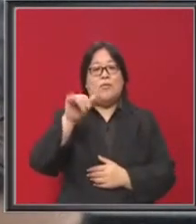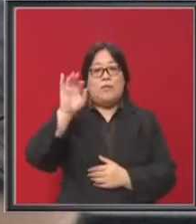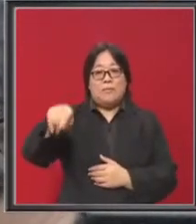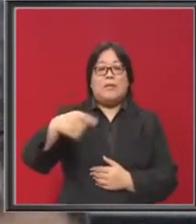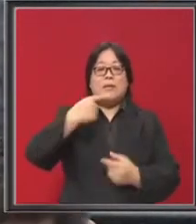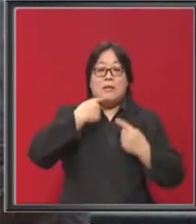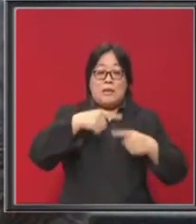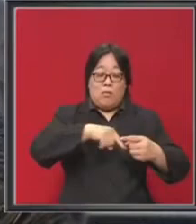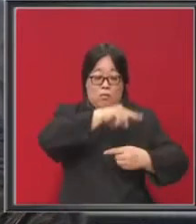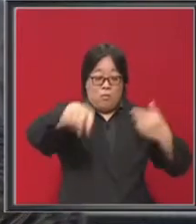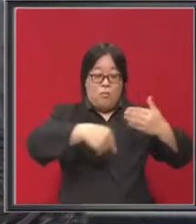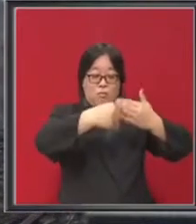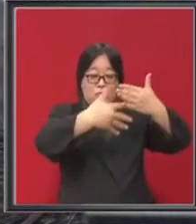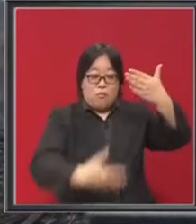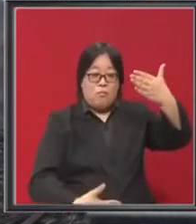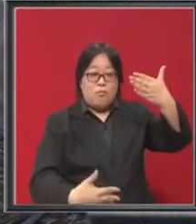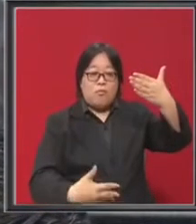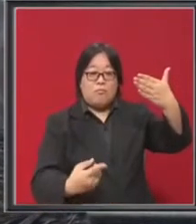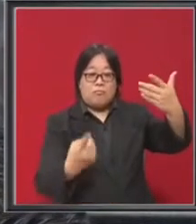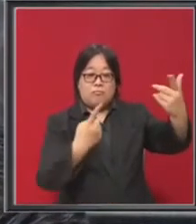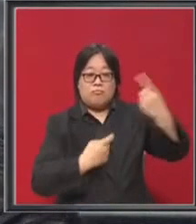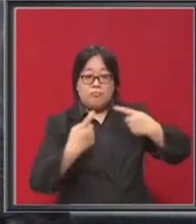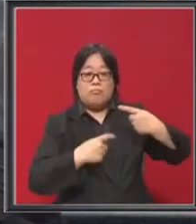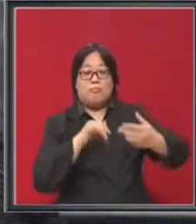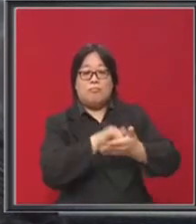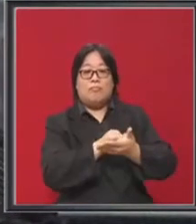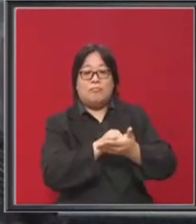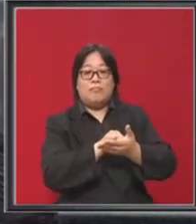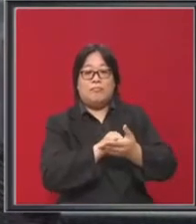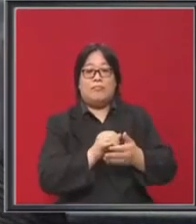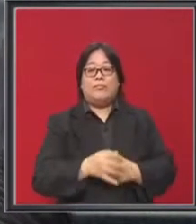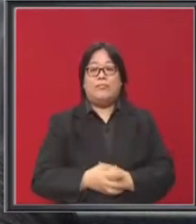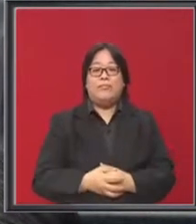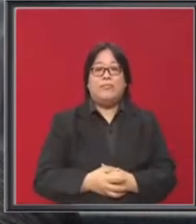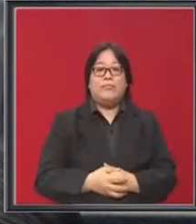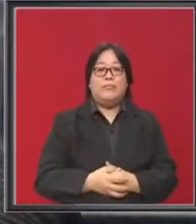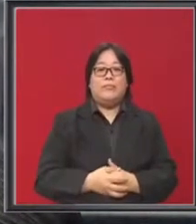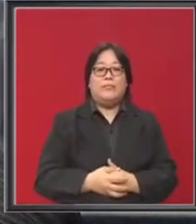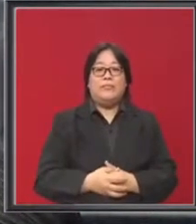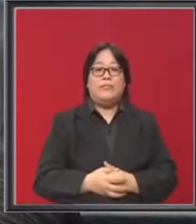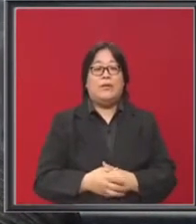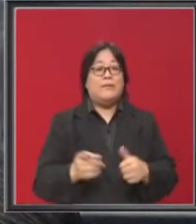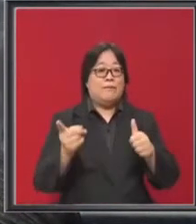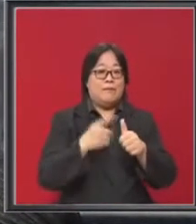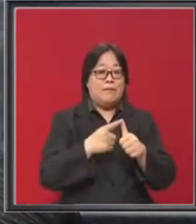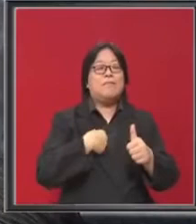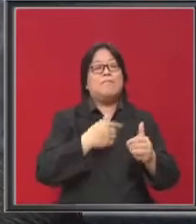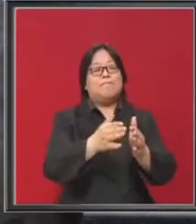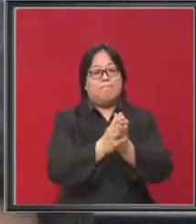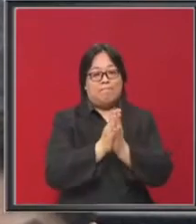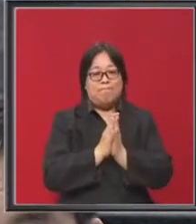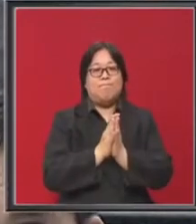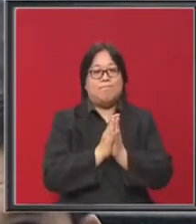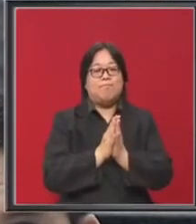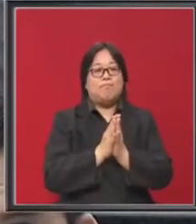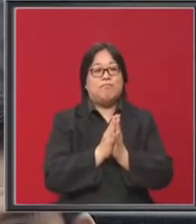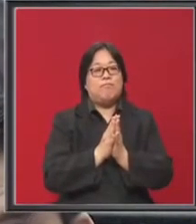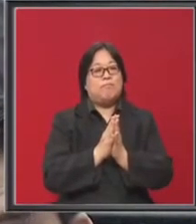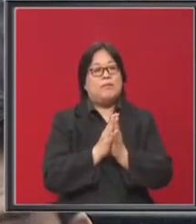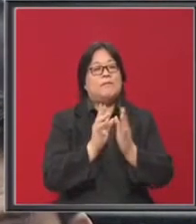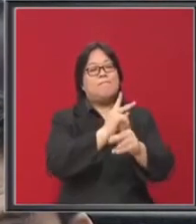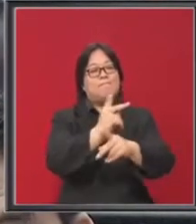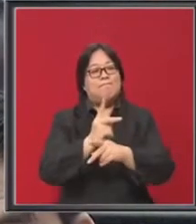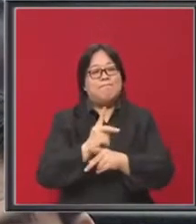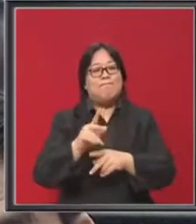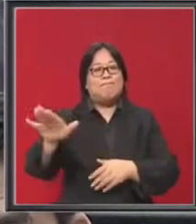karena bagi menjawab keseluruhan ditanyakan oleh oleh Ali Muhammad sama sekali saya mengadukan keprihatinan